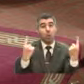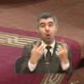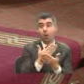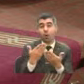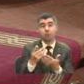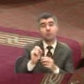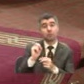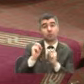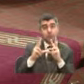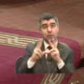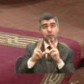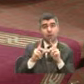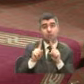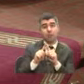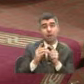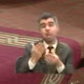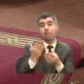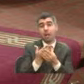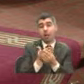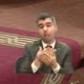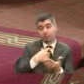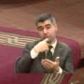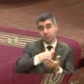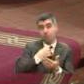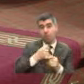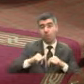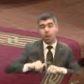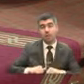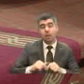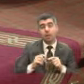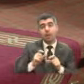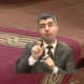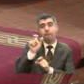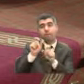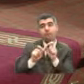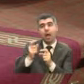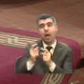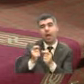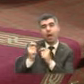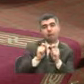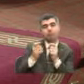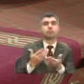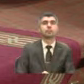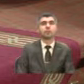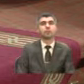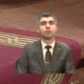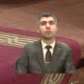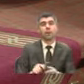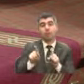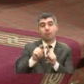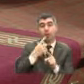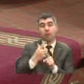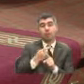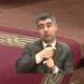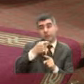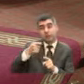وفرجوي. أنا شخصيا هذا الملف سنأخذه بعين الاعتبار وبتشاور وبتعاون، فقط أن الجهة المعنية اللي كتمنح